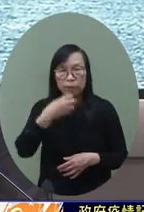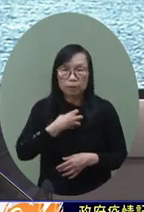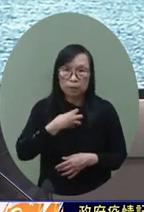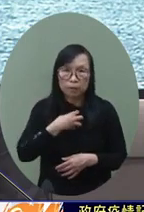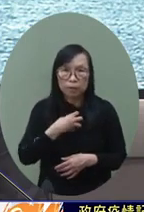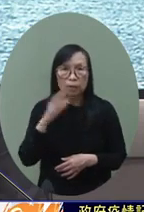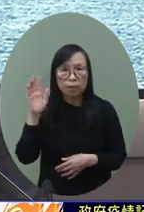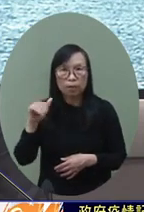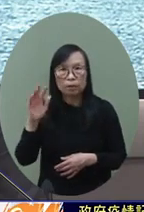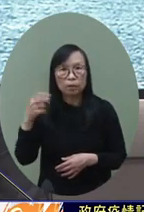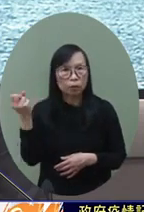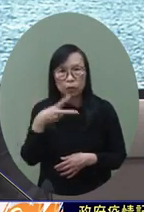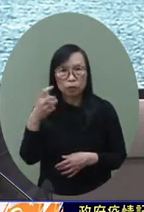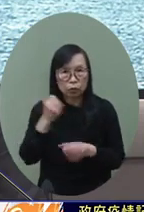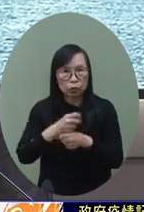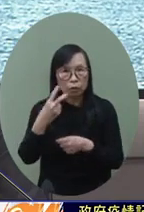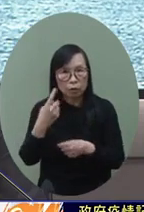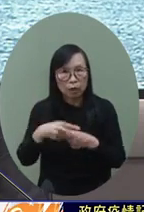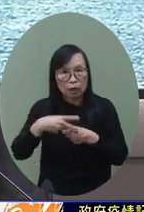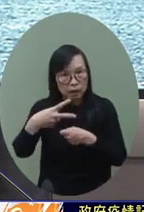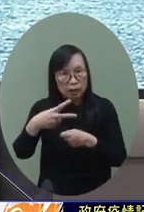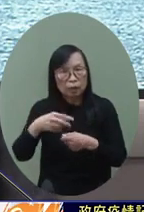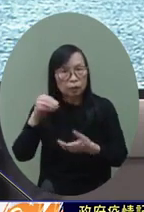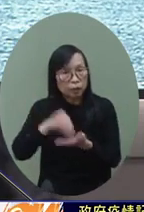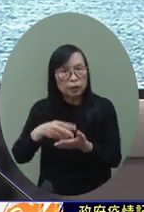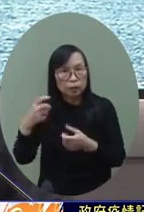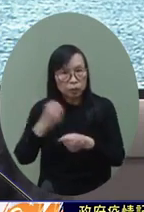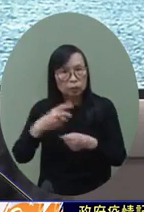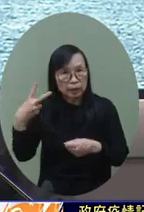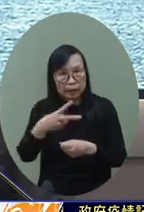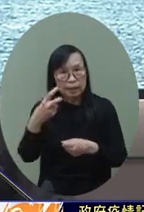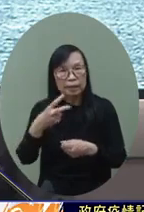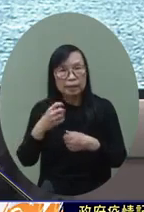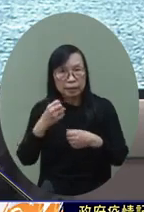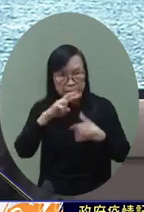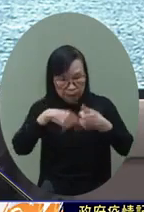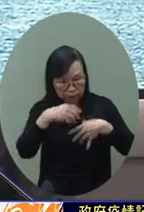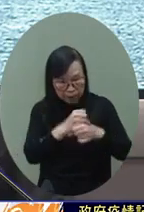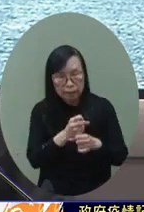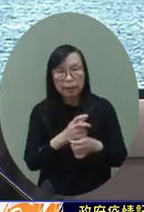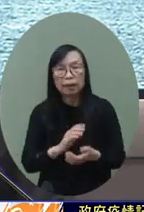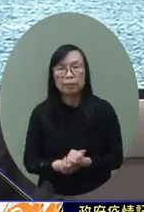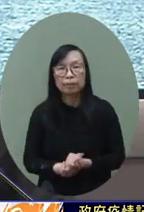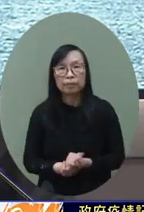其實係可以再做多一次，所以就決定咗咧做第二次嘅強制測試啦。咁第一個問題係講